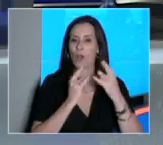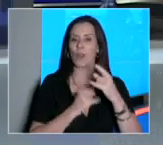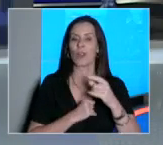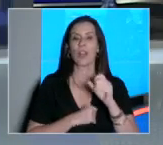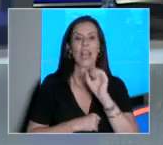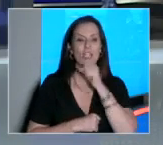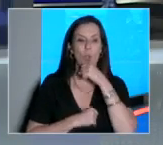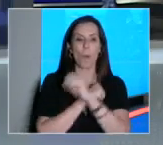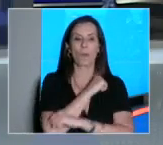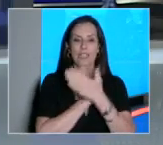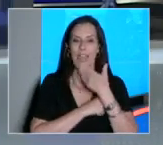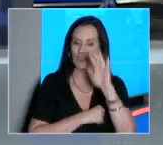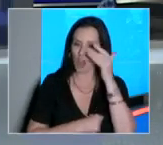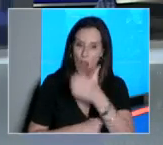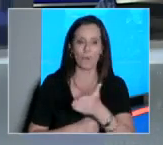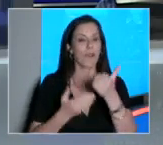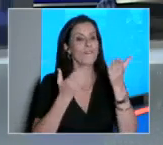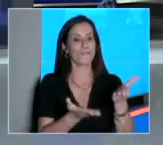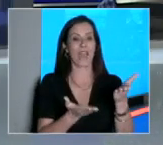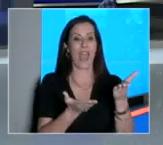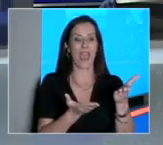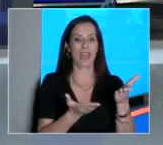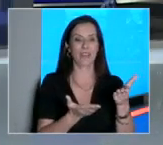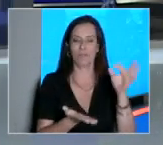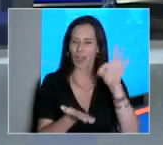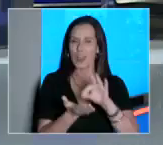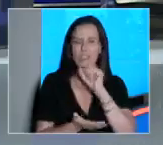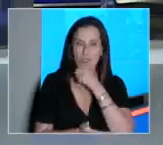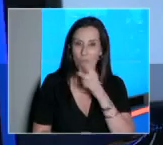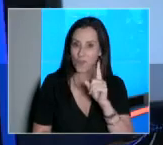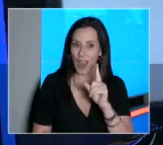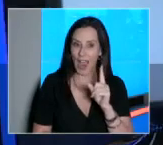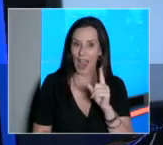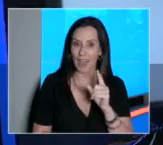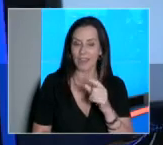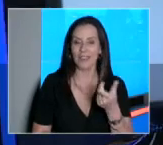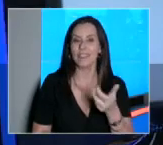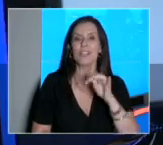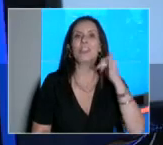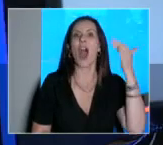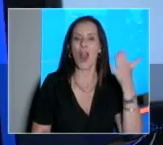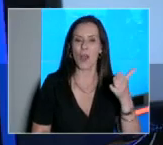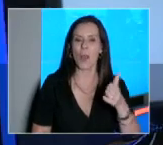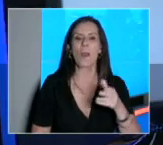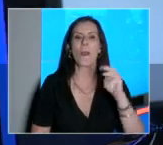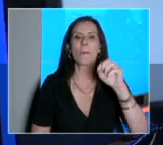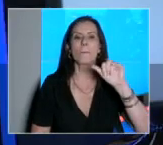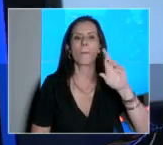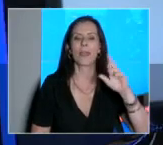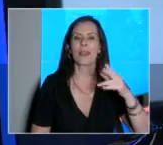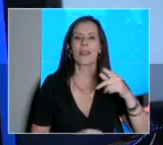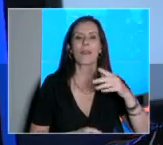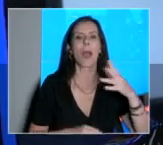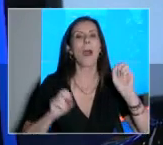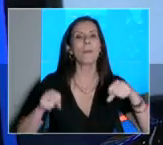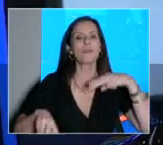העברית, ערב טוב, מה שלומך? מצוין. ופינה היסטורית, אולי יש איתנו יהלום ירושלמי, מאיר מיכה, בעלים ישראל